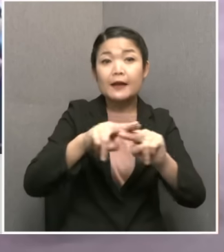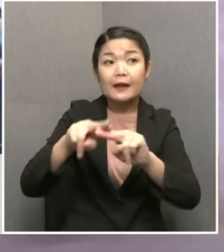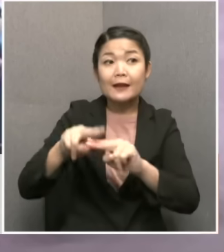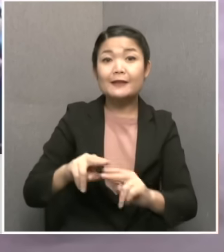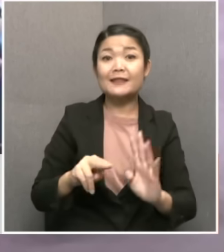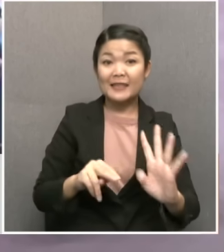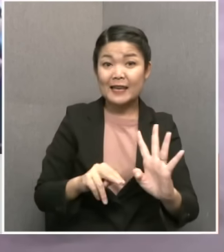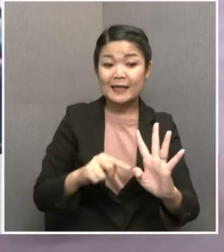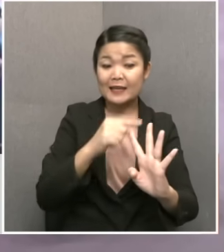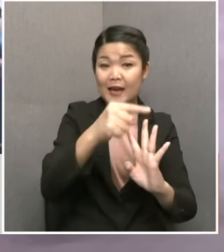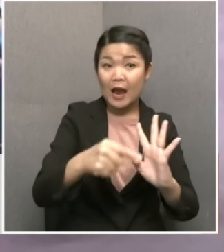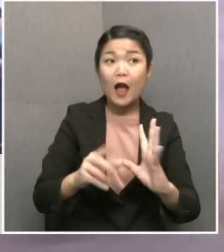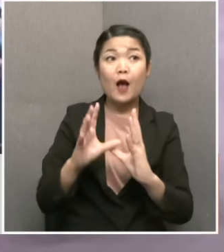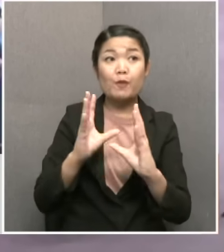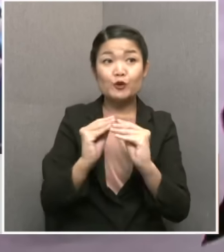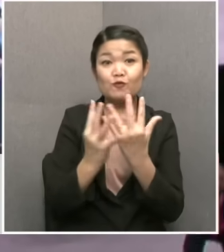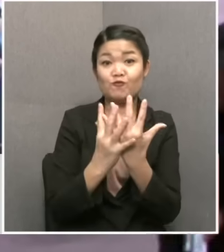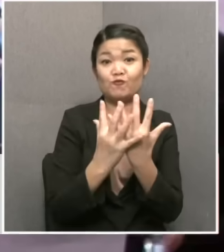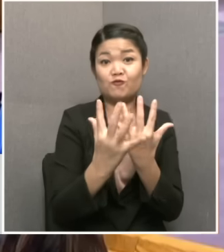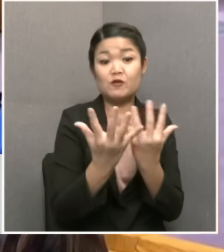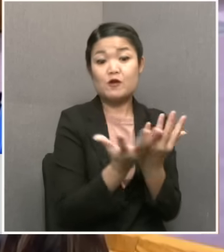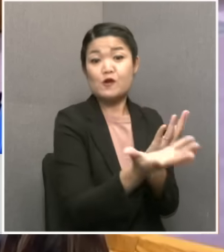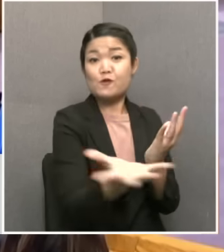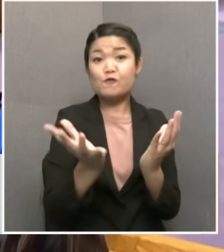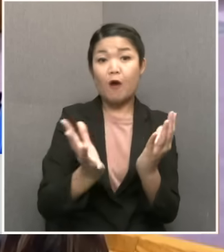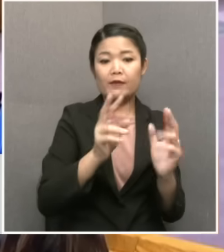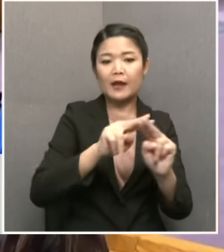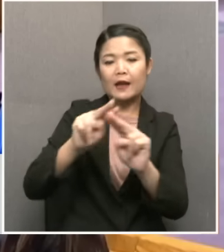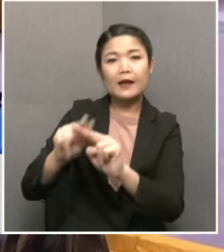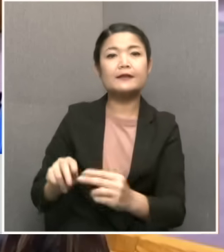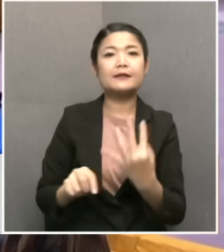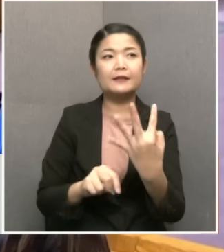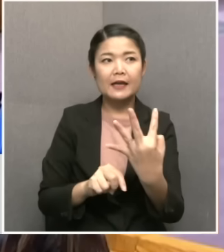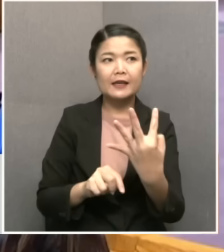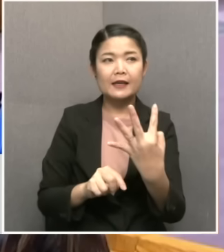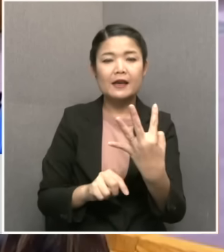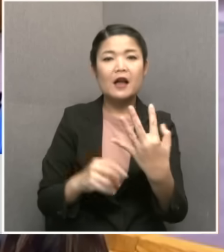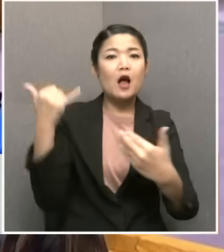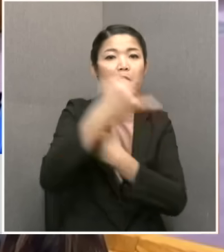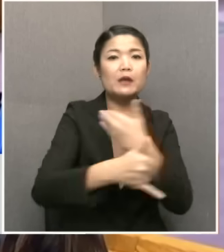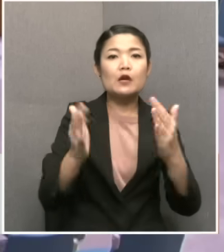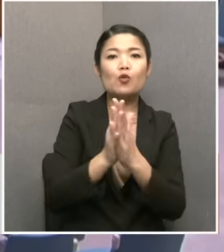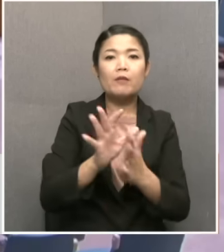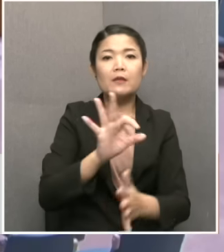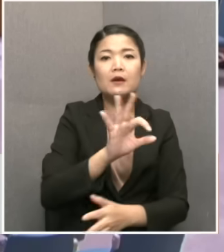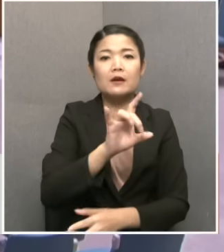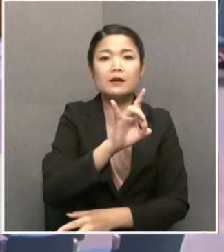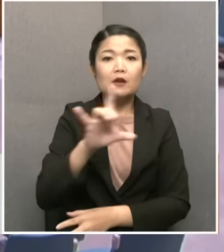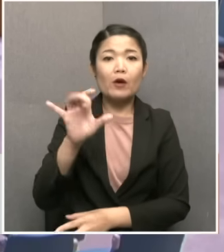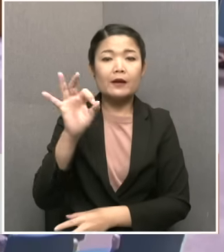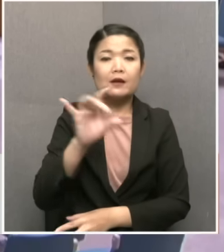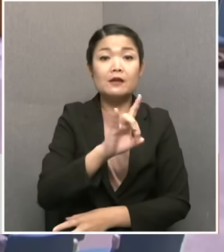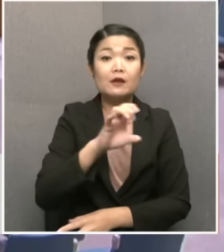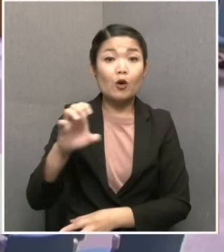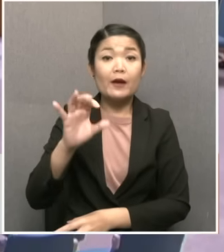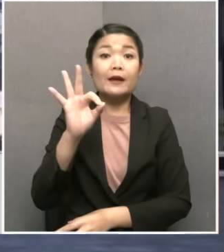4ที่นะ ที่ประชุมใหญ ่ นะครับของสหประชาชาติซึ่งมันมีตั้ง190กว่าประเทศนะครับ4ที่ก็มีให้กับท่านนาย